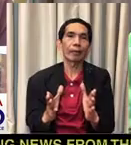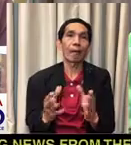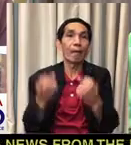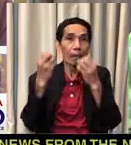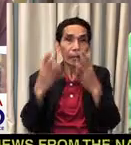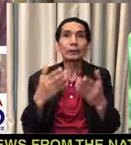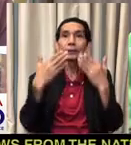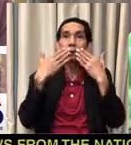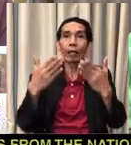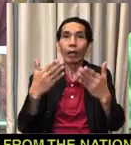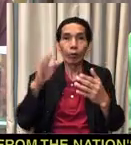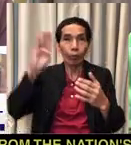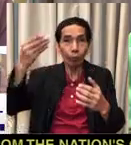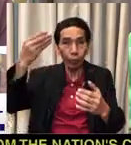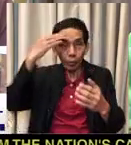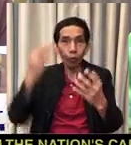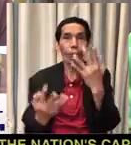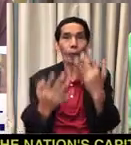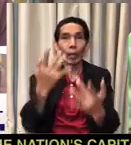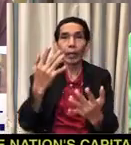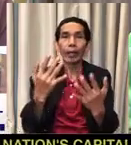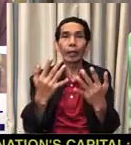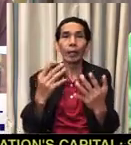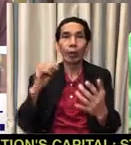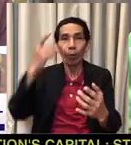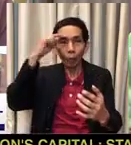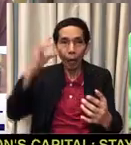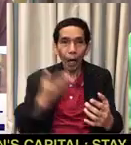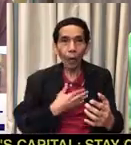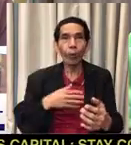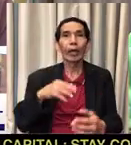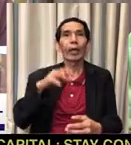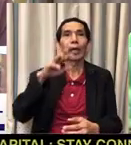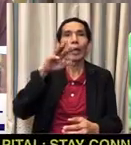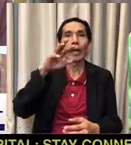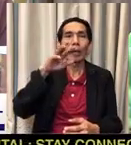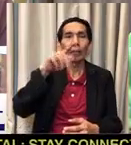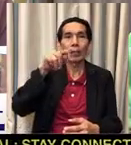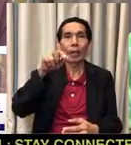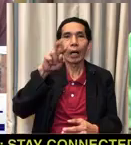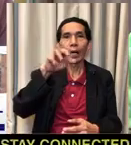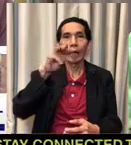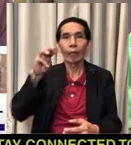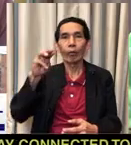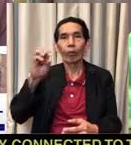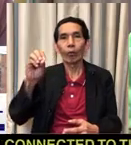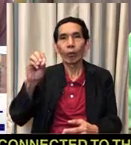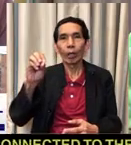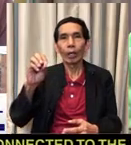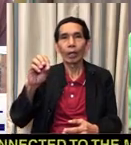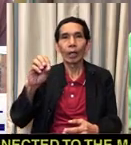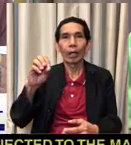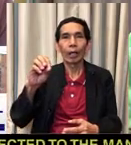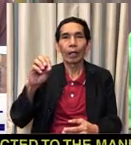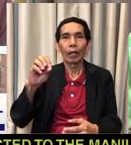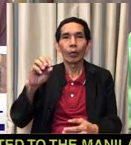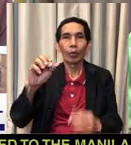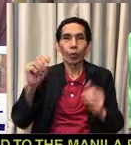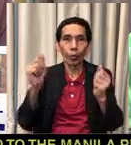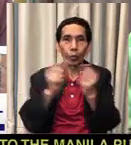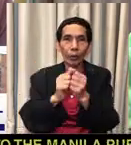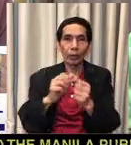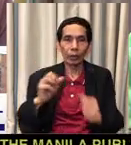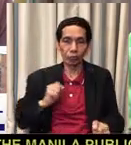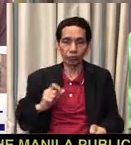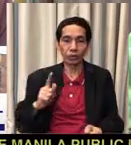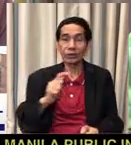Marami salamat sa Bureau of Fire, sa ating Manila MDRRMO, kay Director Arnel Angeles, sampu na kami mga